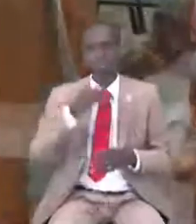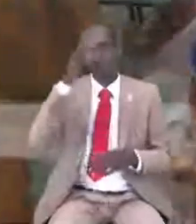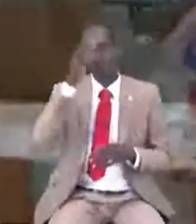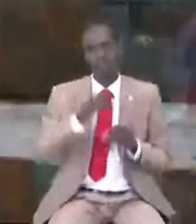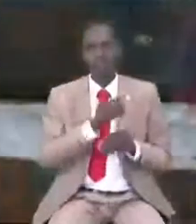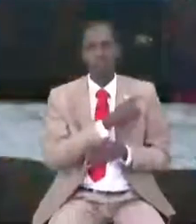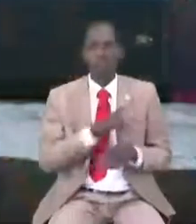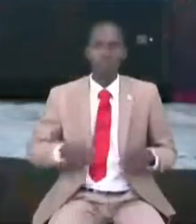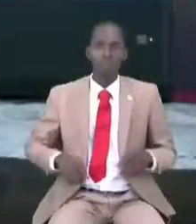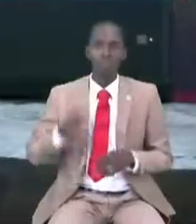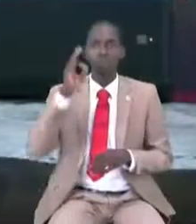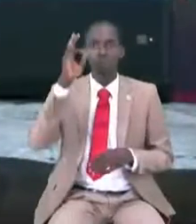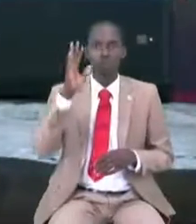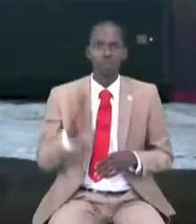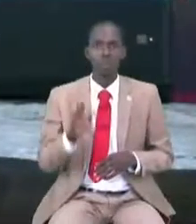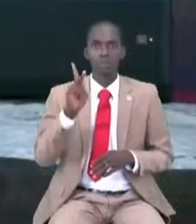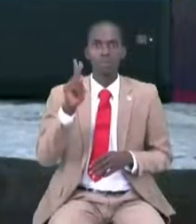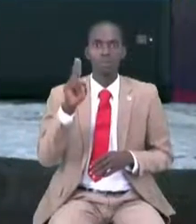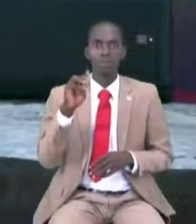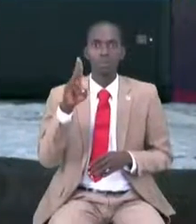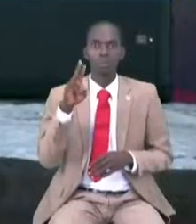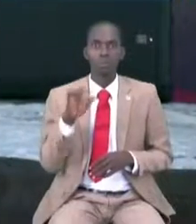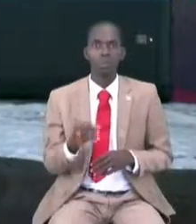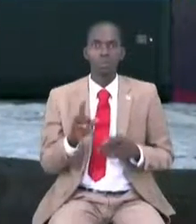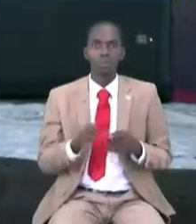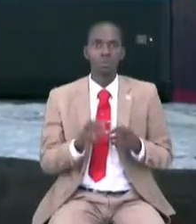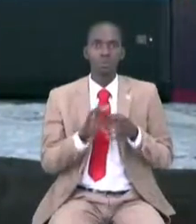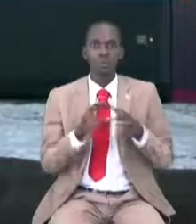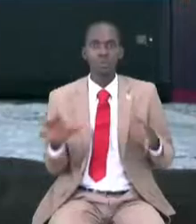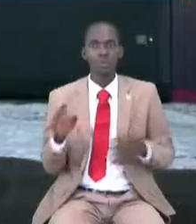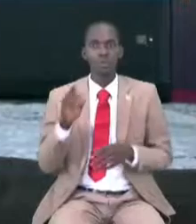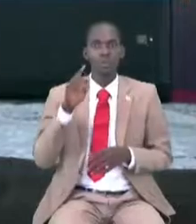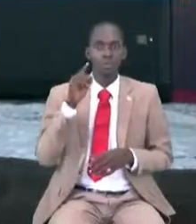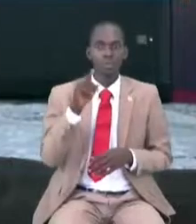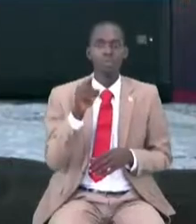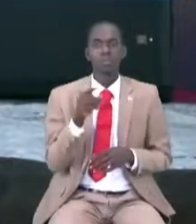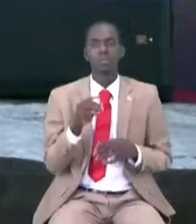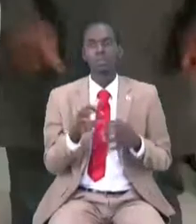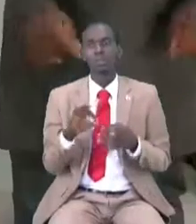de nous libérer en esprit. Gloire à Dieu. Merci beaucoup. Gloire à Dieu.